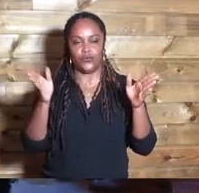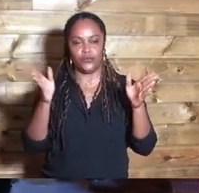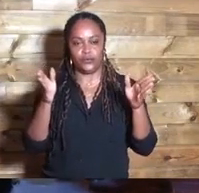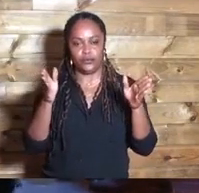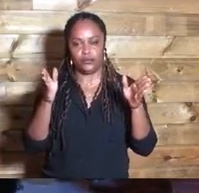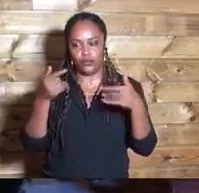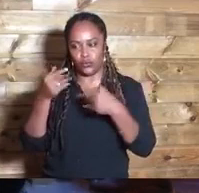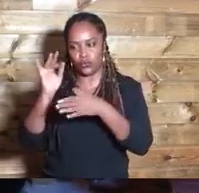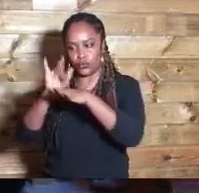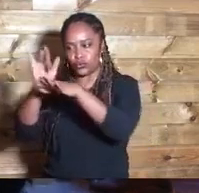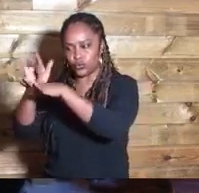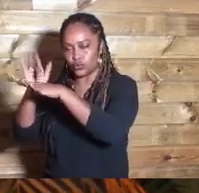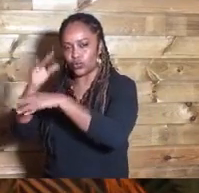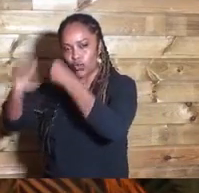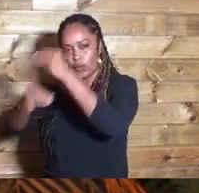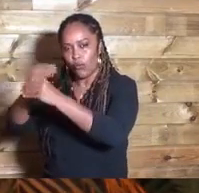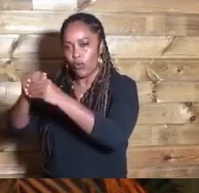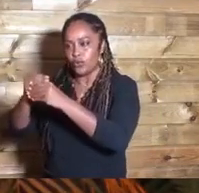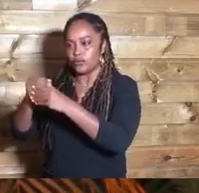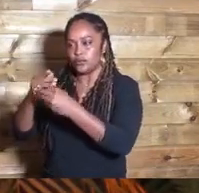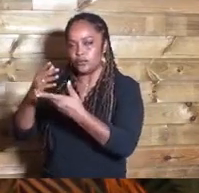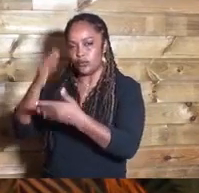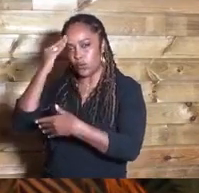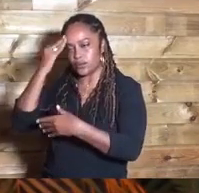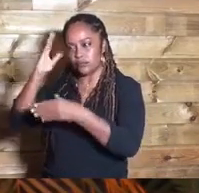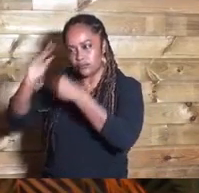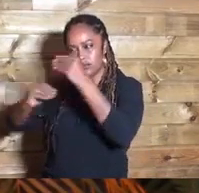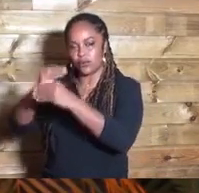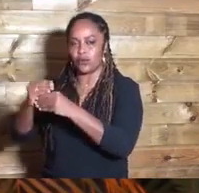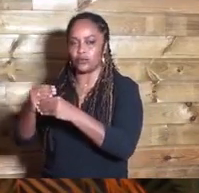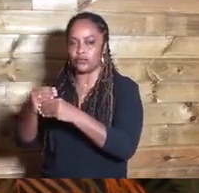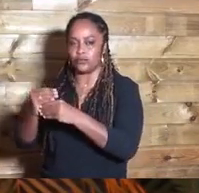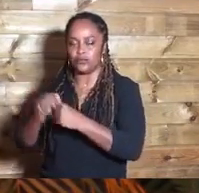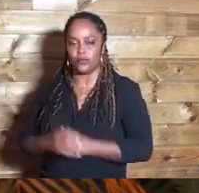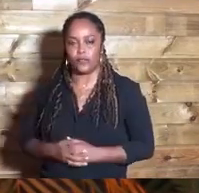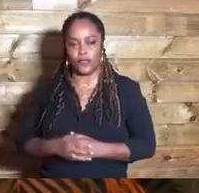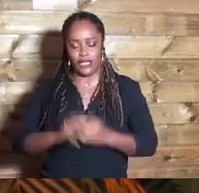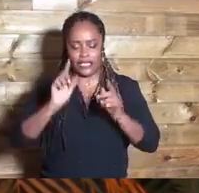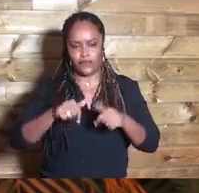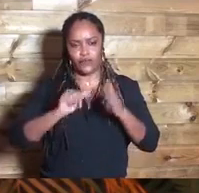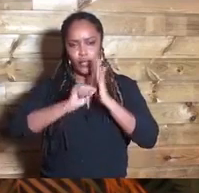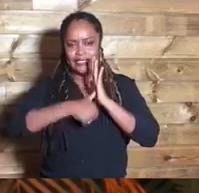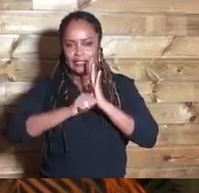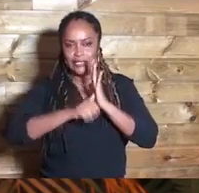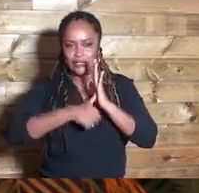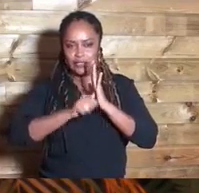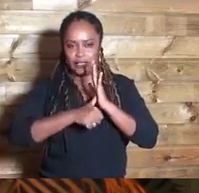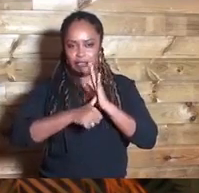monde, pour yo considérer le monde. Nous allons mettre les moyens pour que notre identité s'épanouisse,